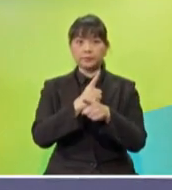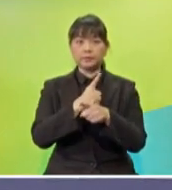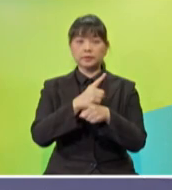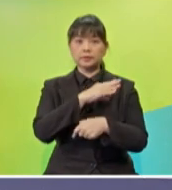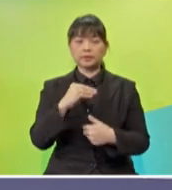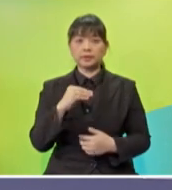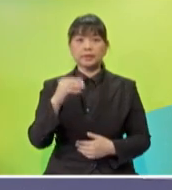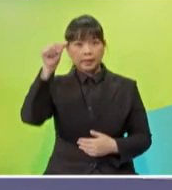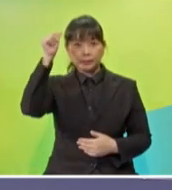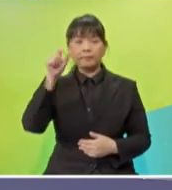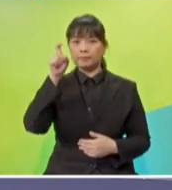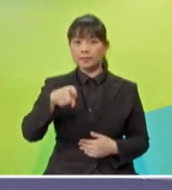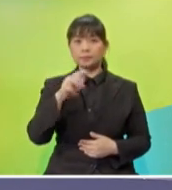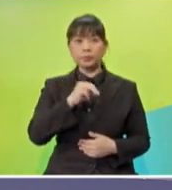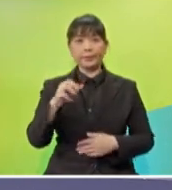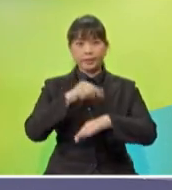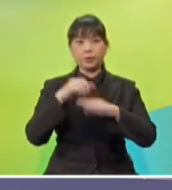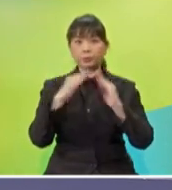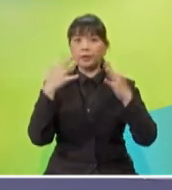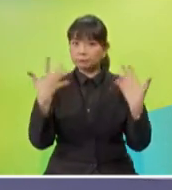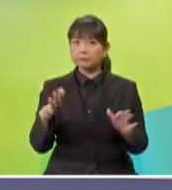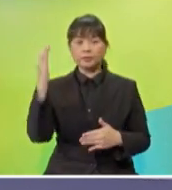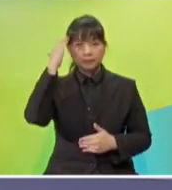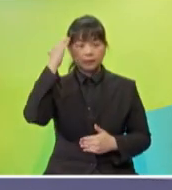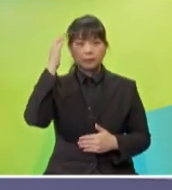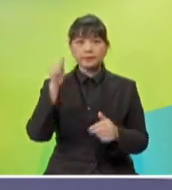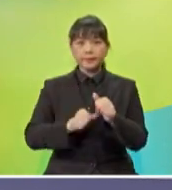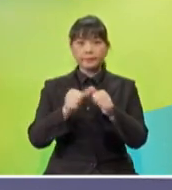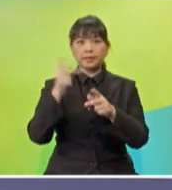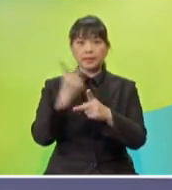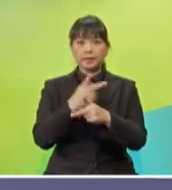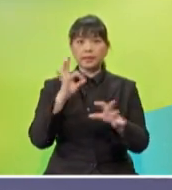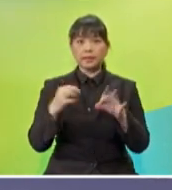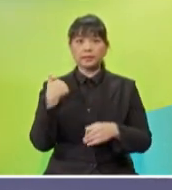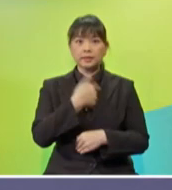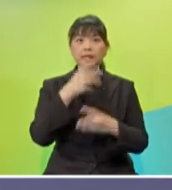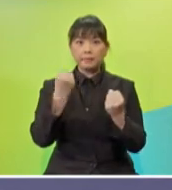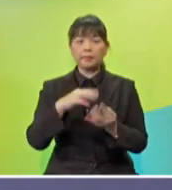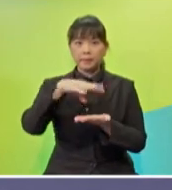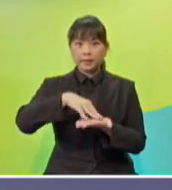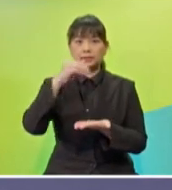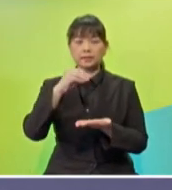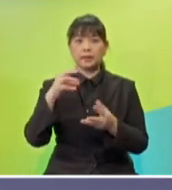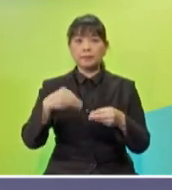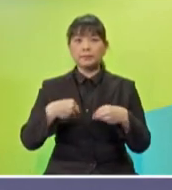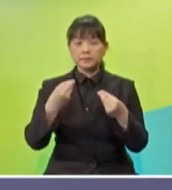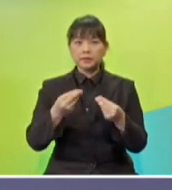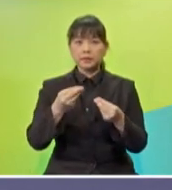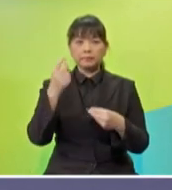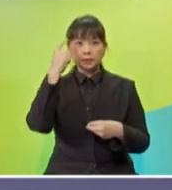saya pasti murid-murid semua dekat rumah macam Hmm enggak tahu dah setiap kali kalau kita nak belajar bagi mata pelajaran pendidikan